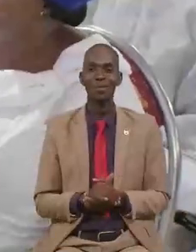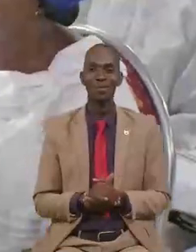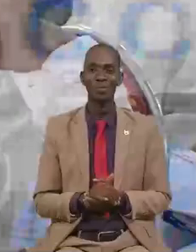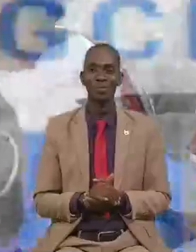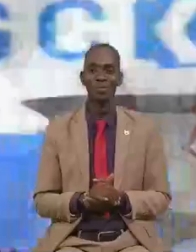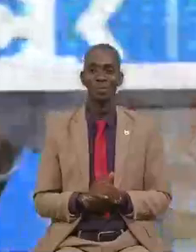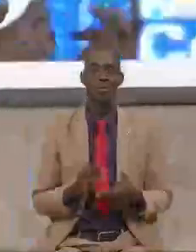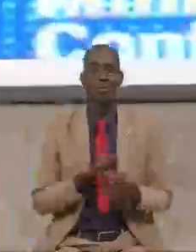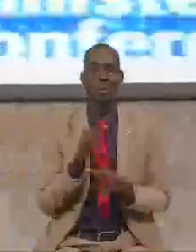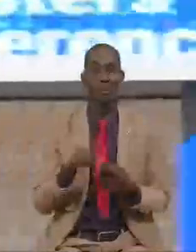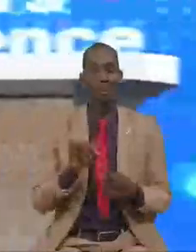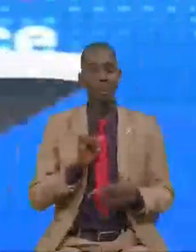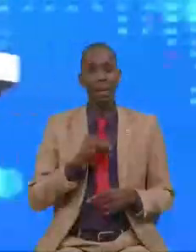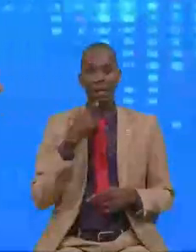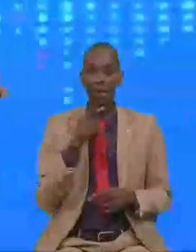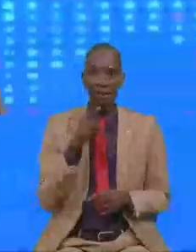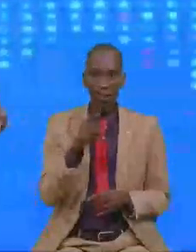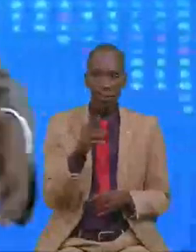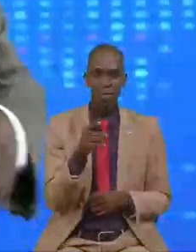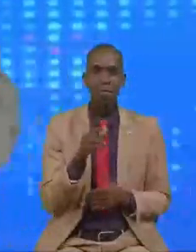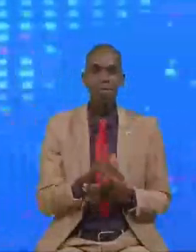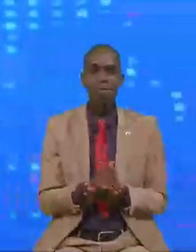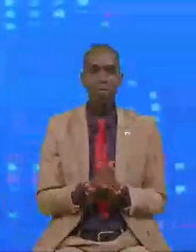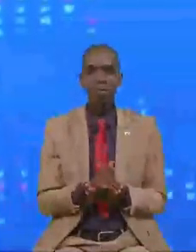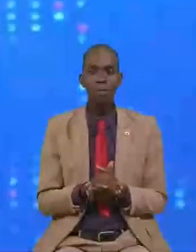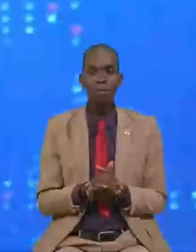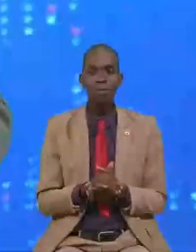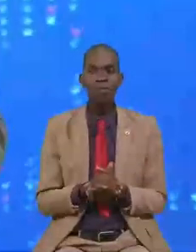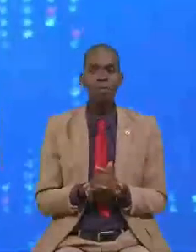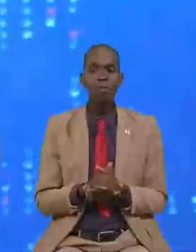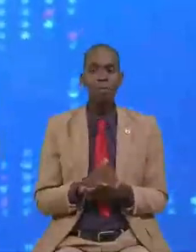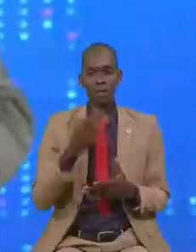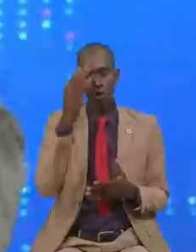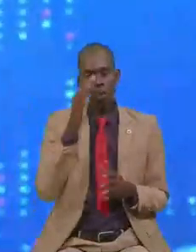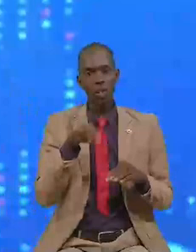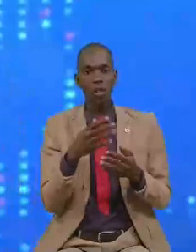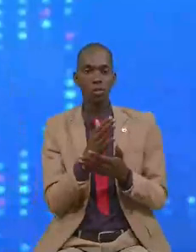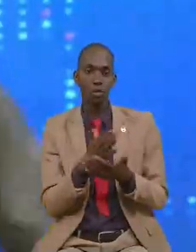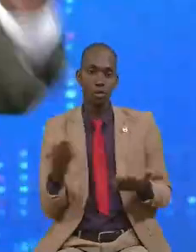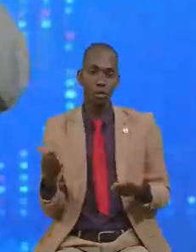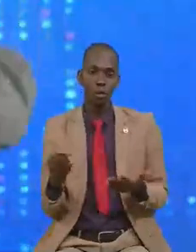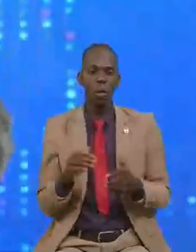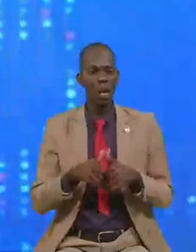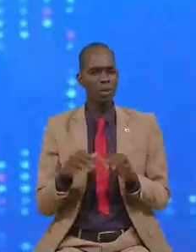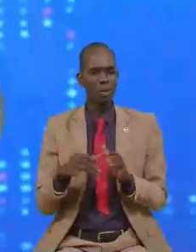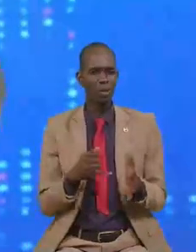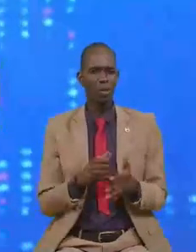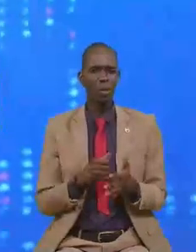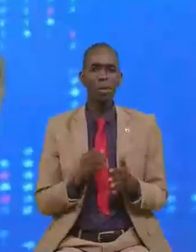Quand je te dis, mon frère, viens, tu sais, il a donné aux autres. Comment est-ce qu'il m'a donné? Il m'a